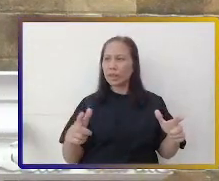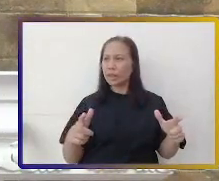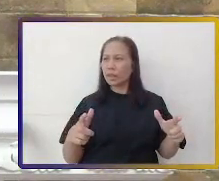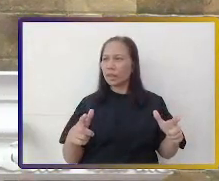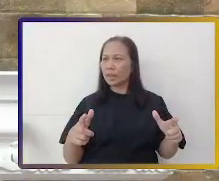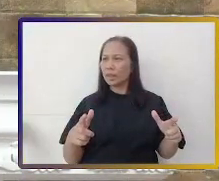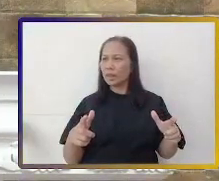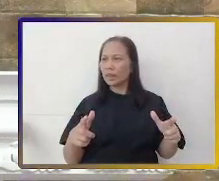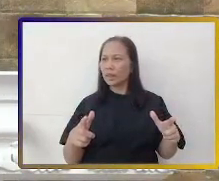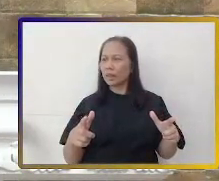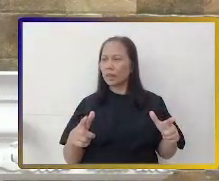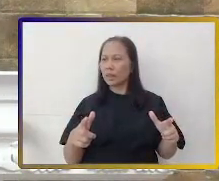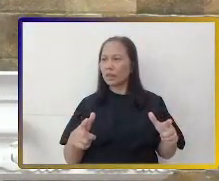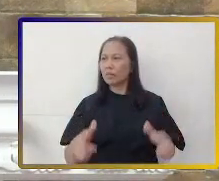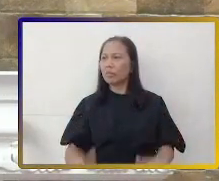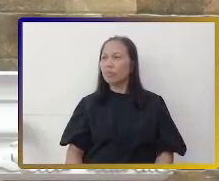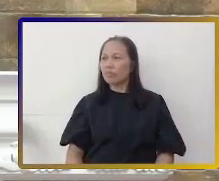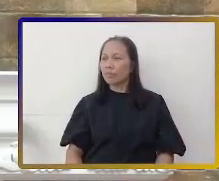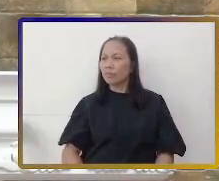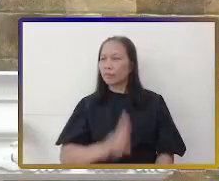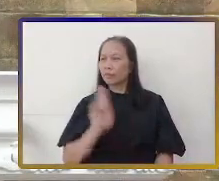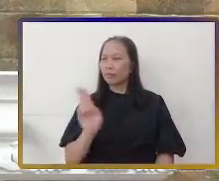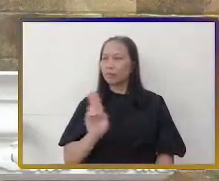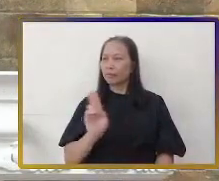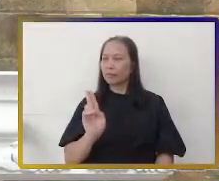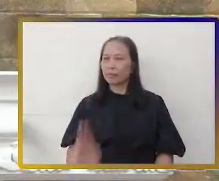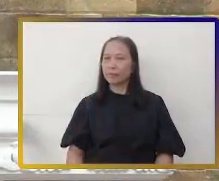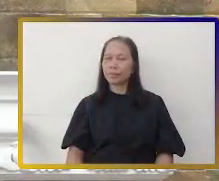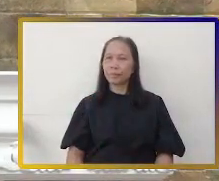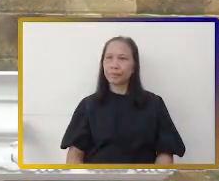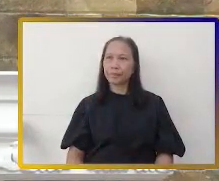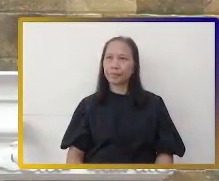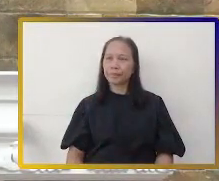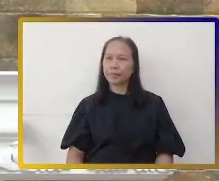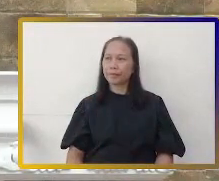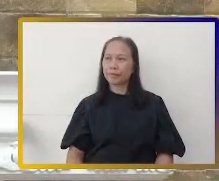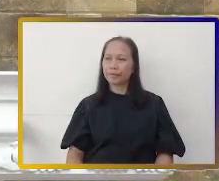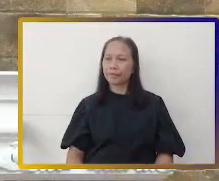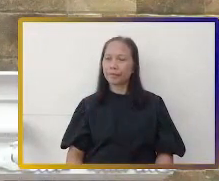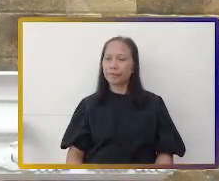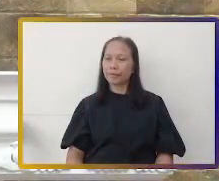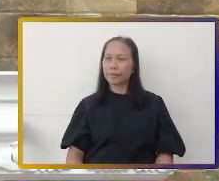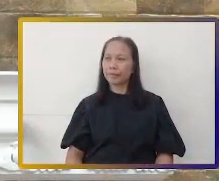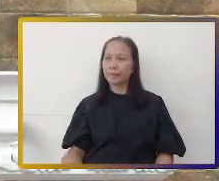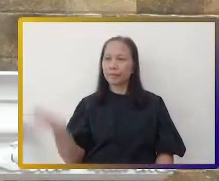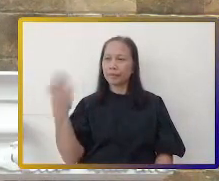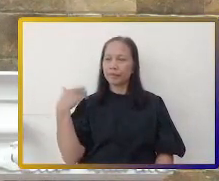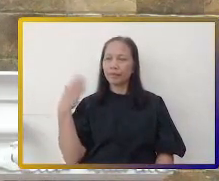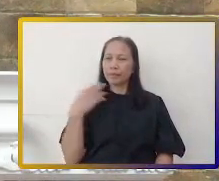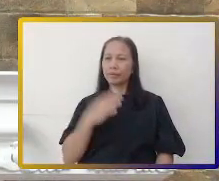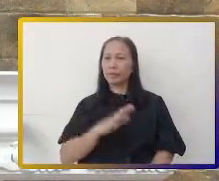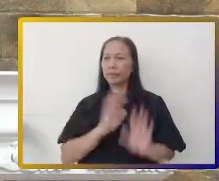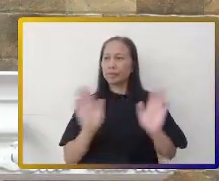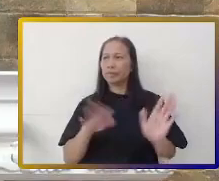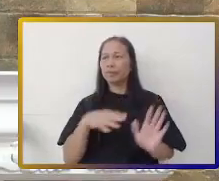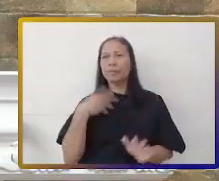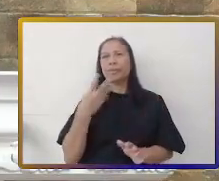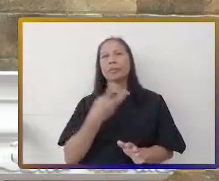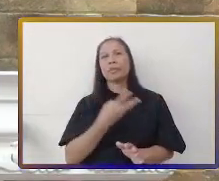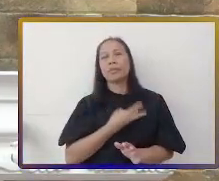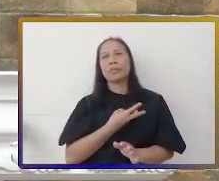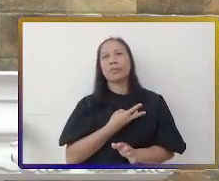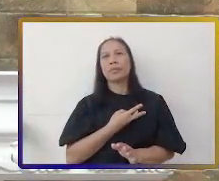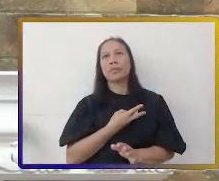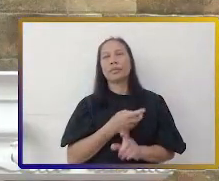yung illustration ng ating mahal na pastor last Sunday All right na Nong nakaraan nanggaling tayo sa the Baptist